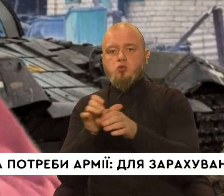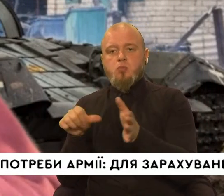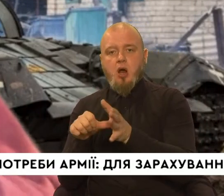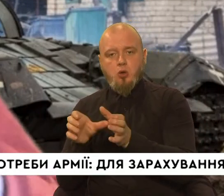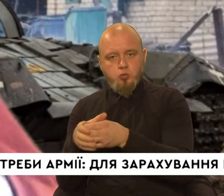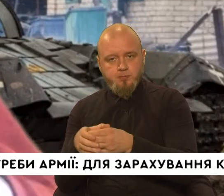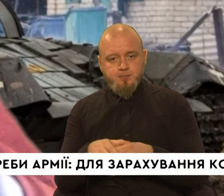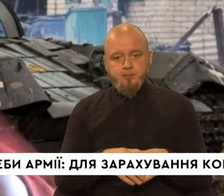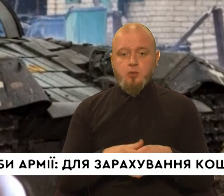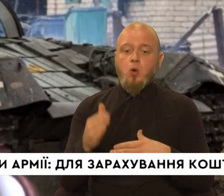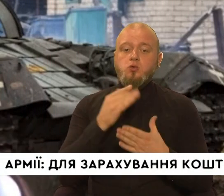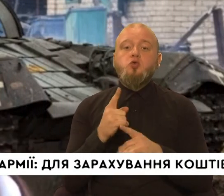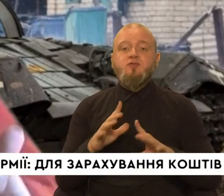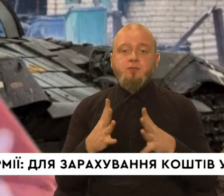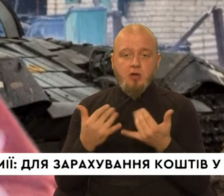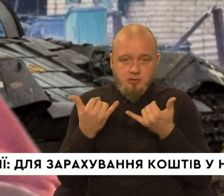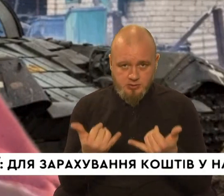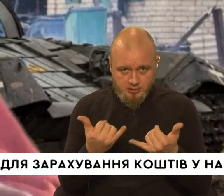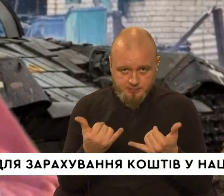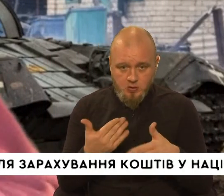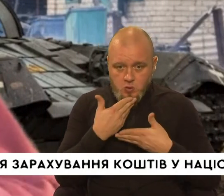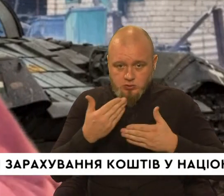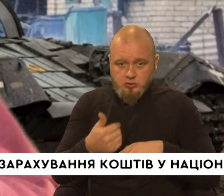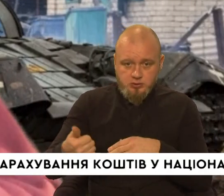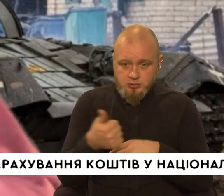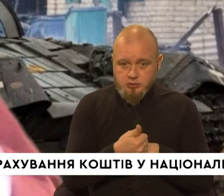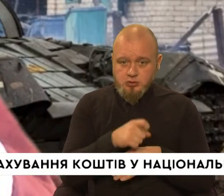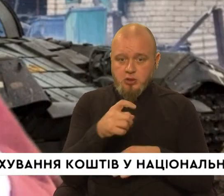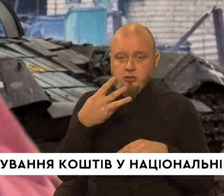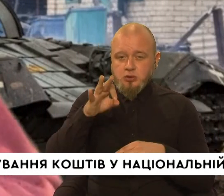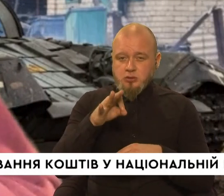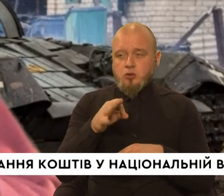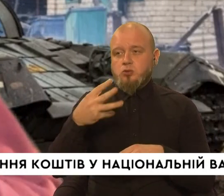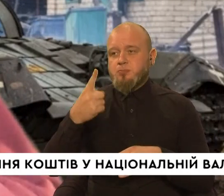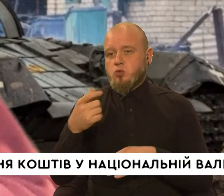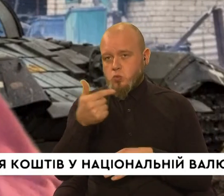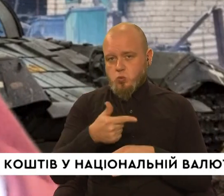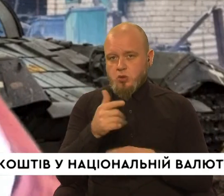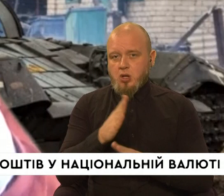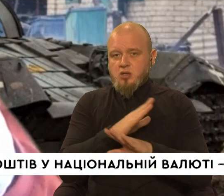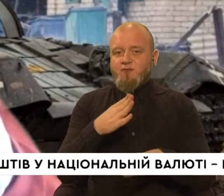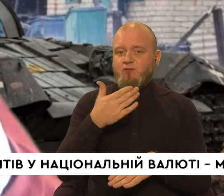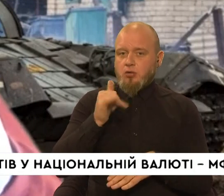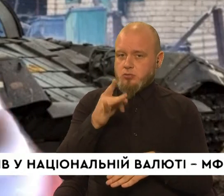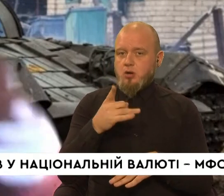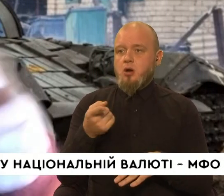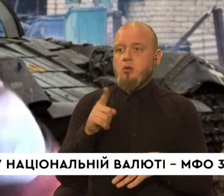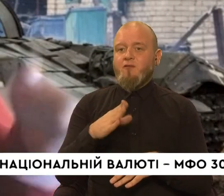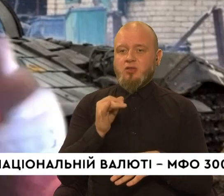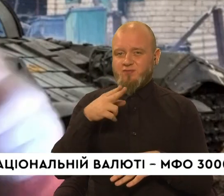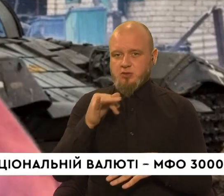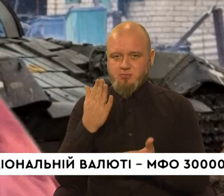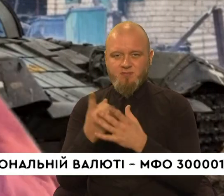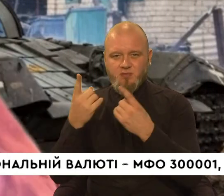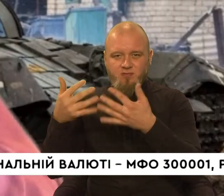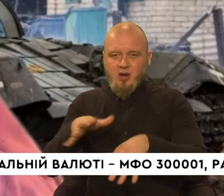бригаду. Отже, що відбувається зараз? Останній тиждень з 30-31 грудня не лише Вагнер, бо вагнерівці зазнали